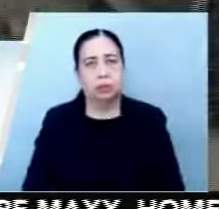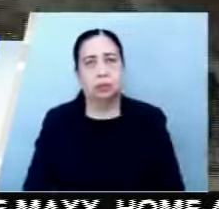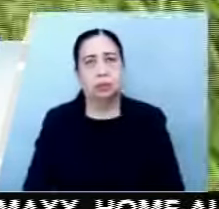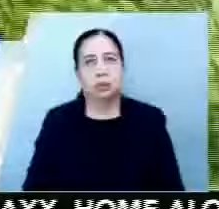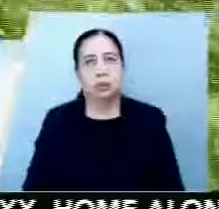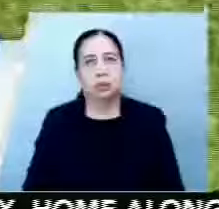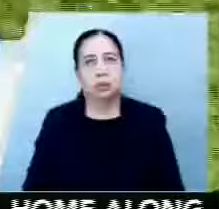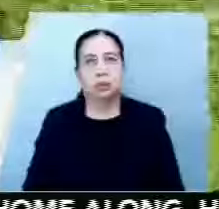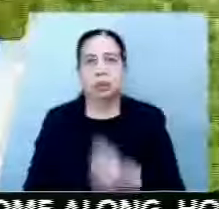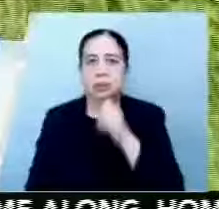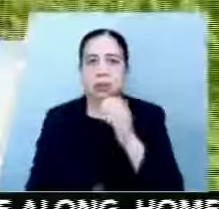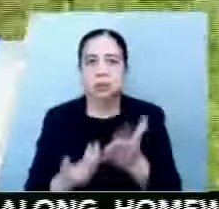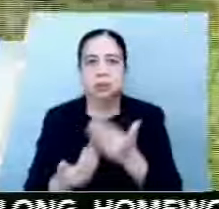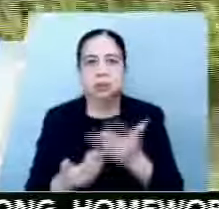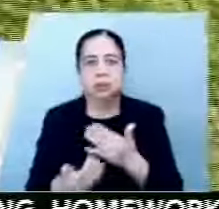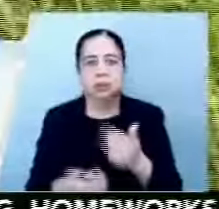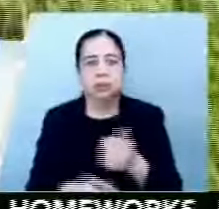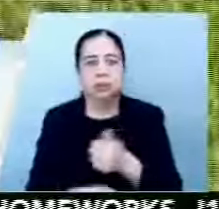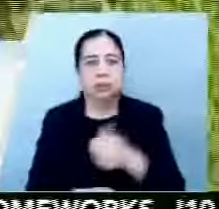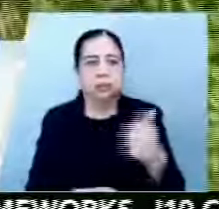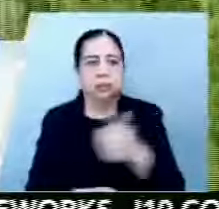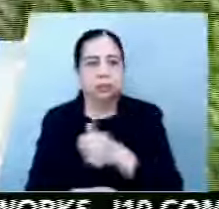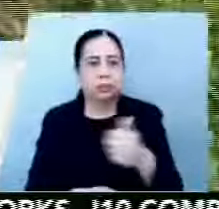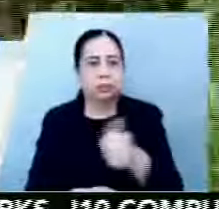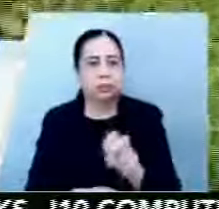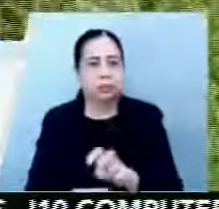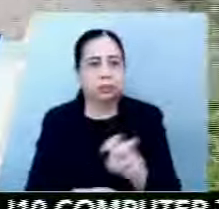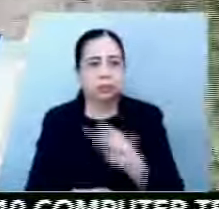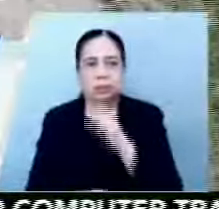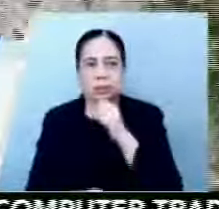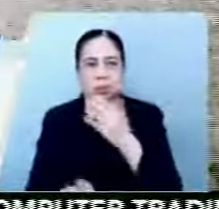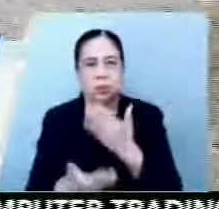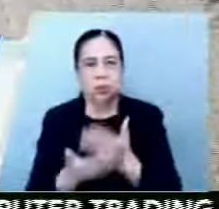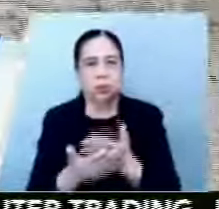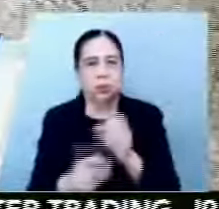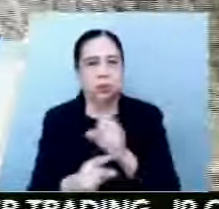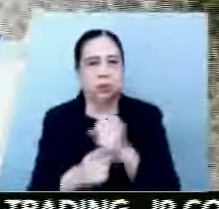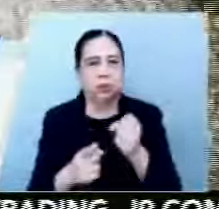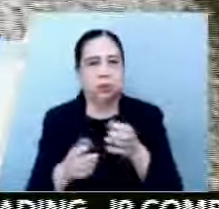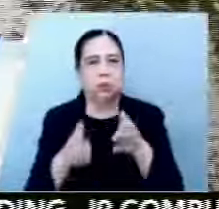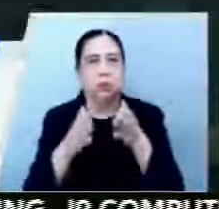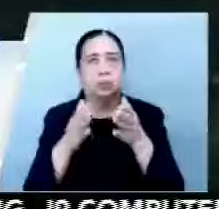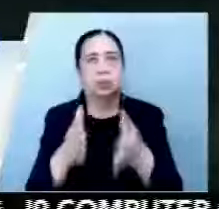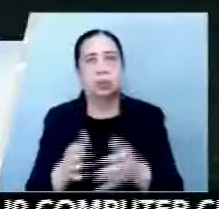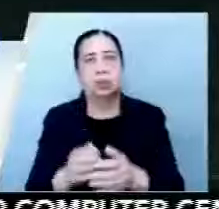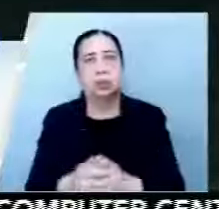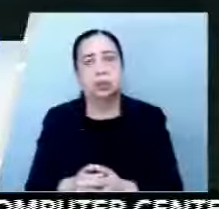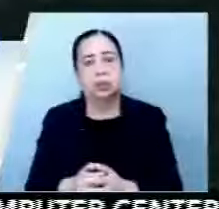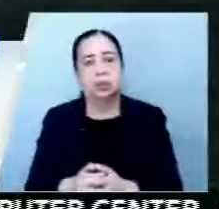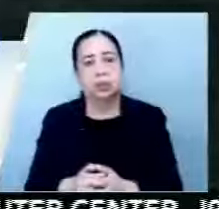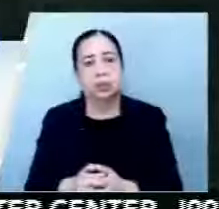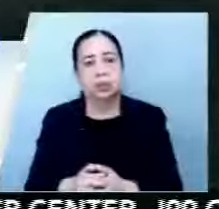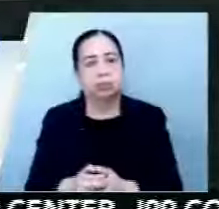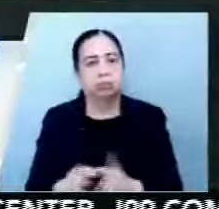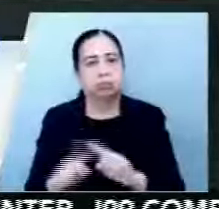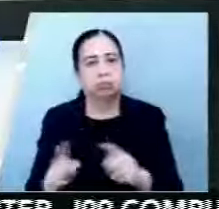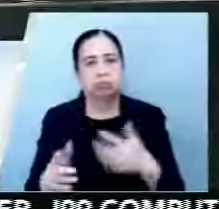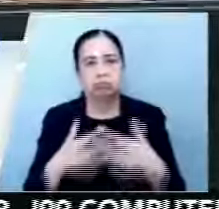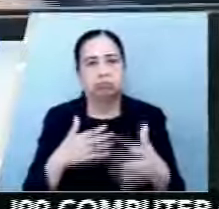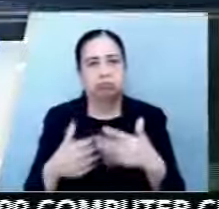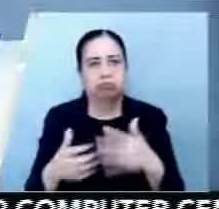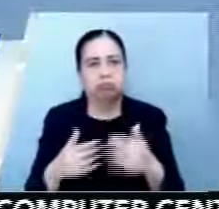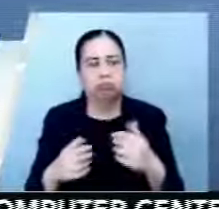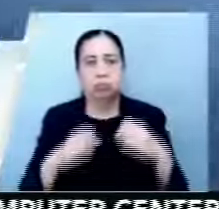ang biyahe sa lugar dahil hindi maganda ang kondisyon ng daanan. Pero hindi ito naging hadlang sa GMA